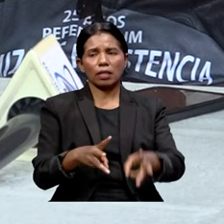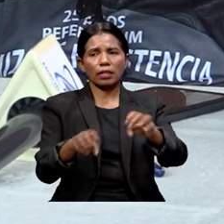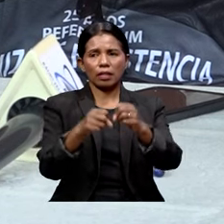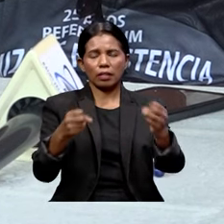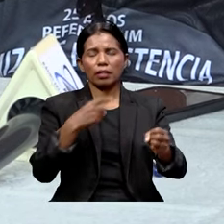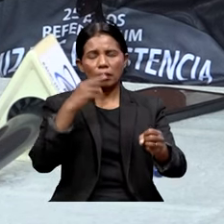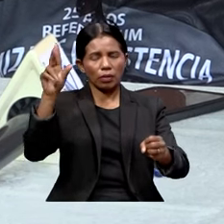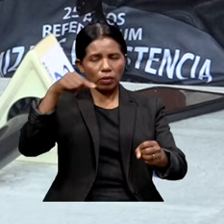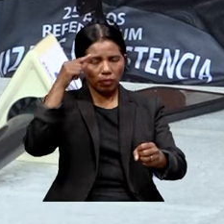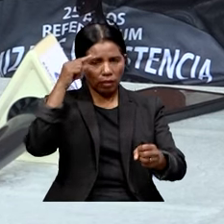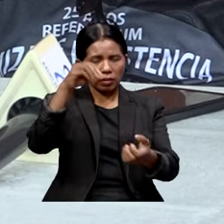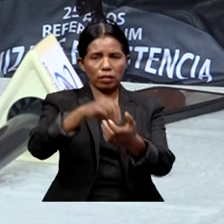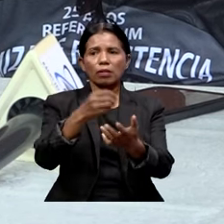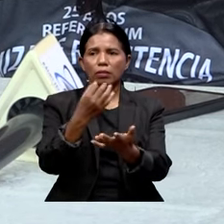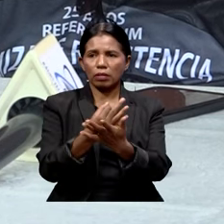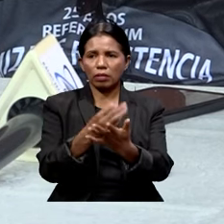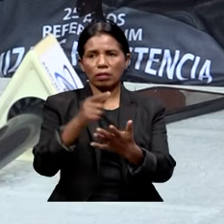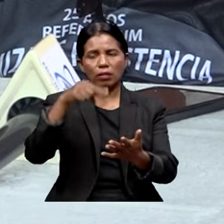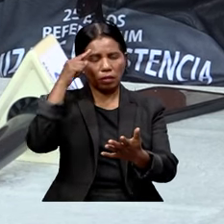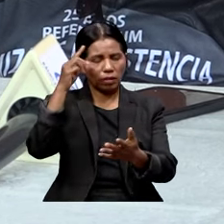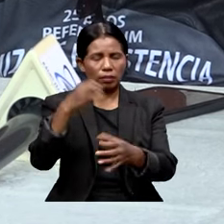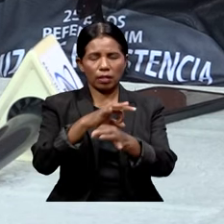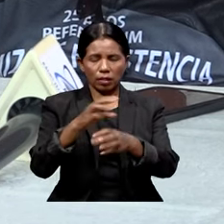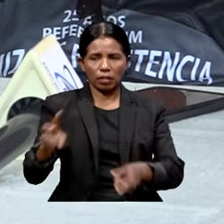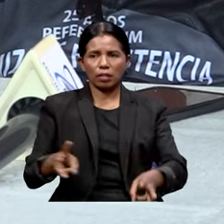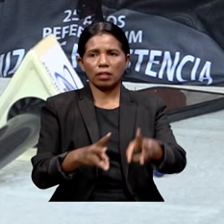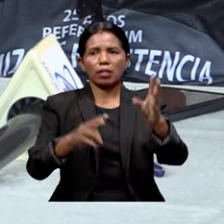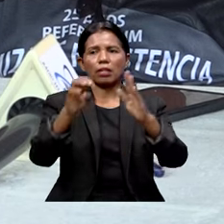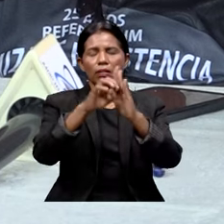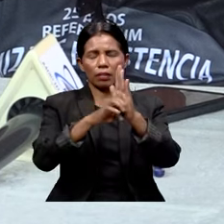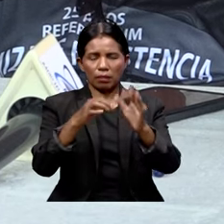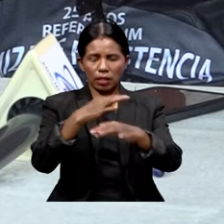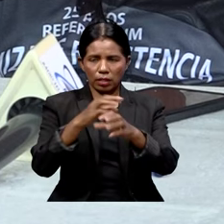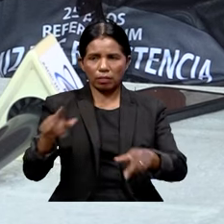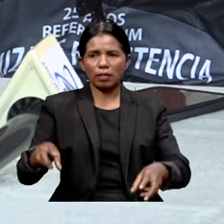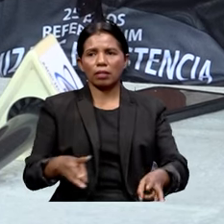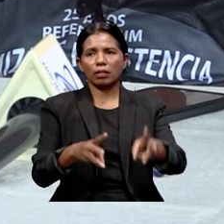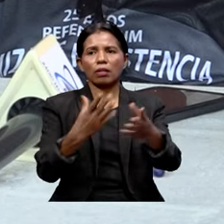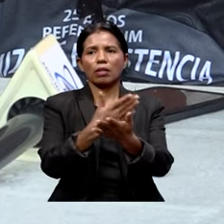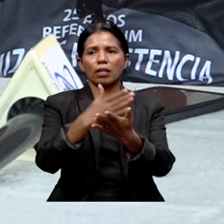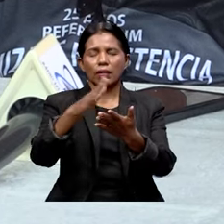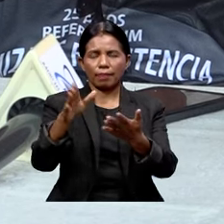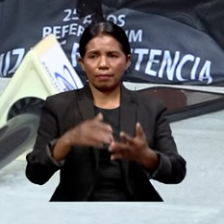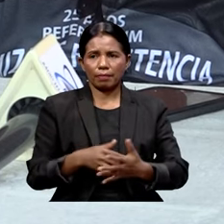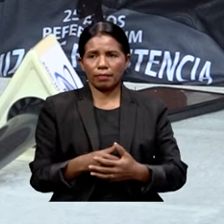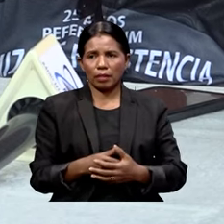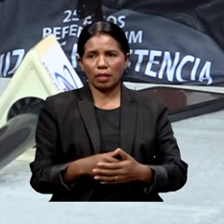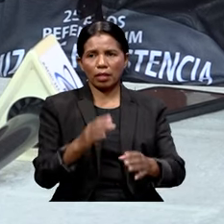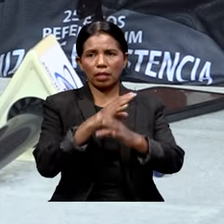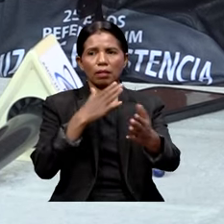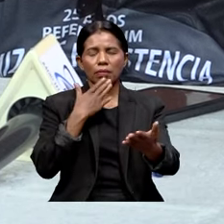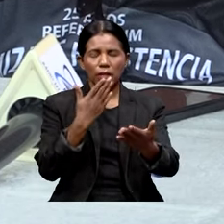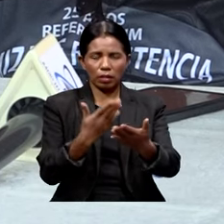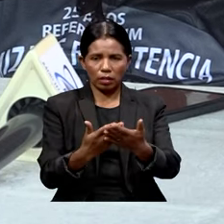mai governo prevoso, governo bahdi estrada, eksekutif bahdi estrada. Lalu soal kereta dia pasti ada kereta pun disam nabe